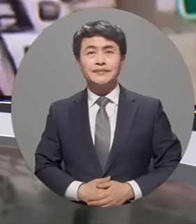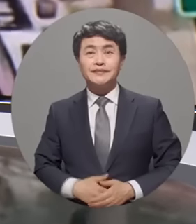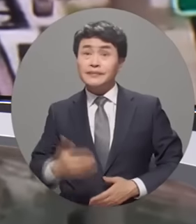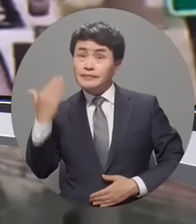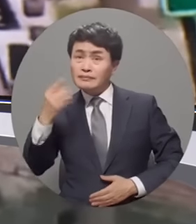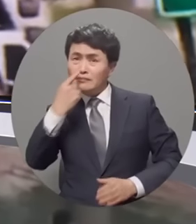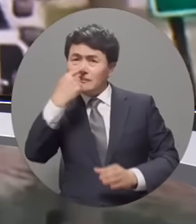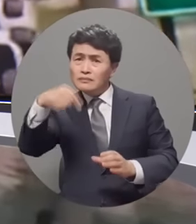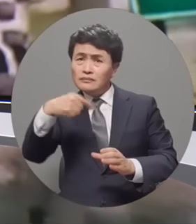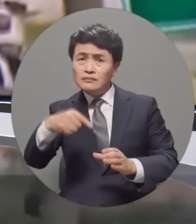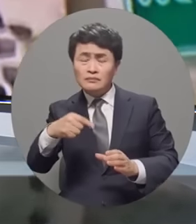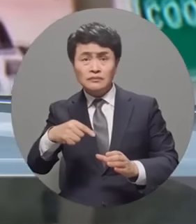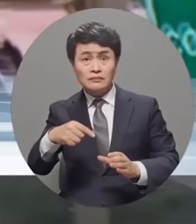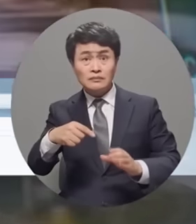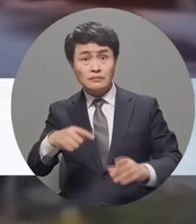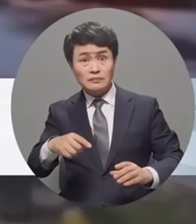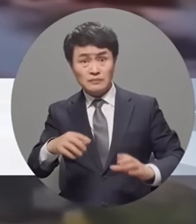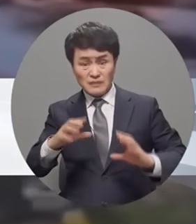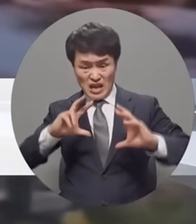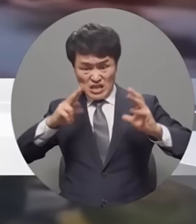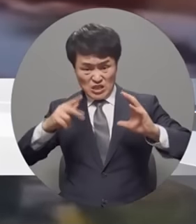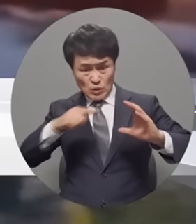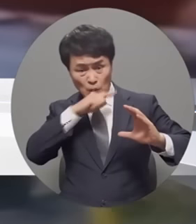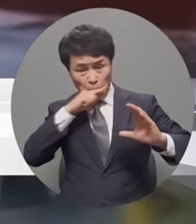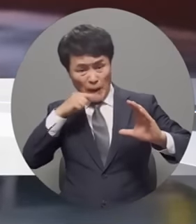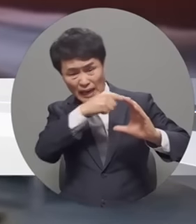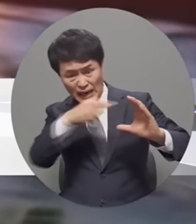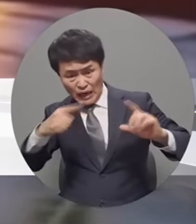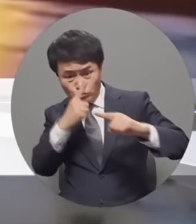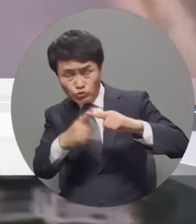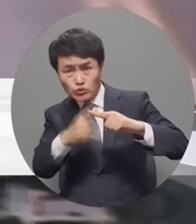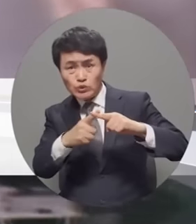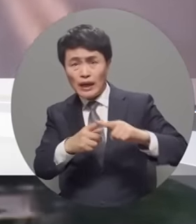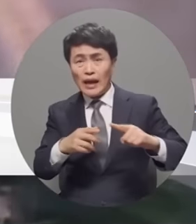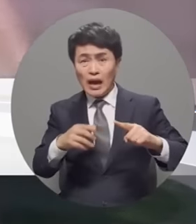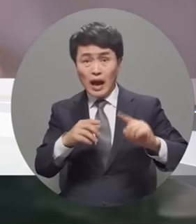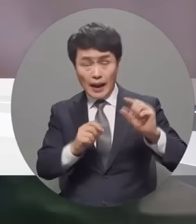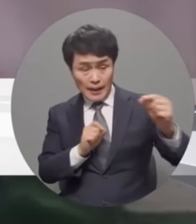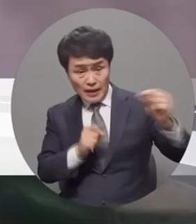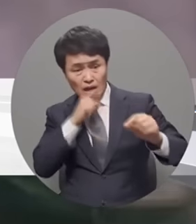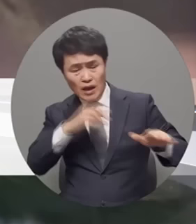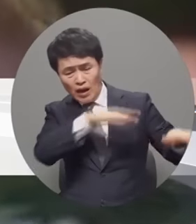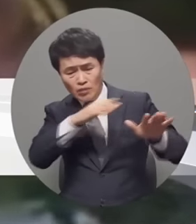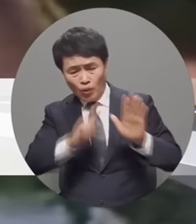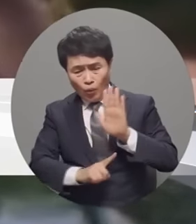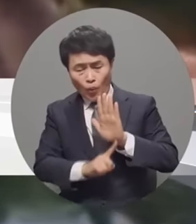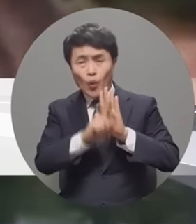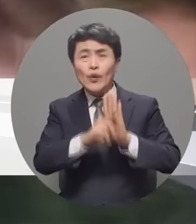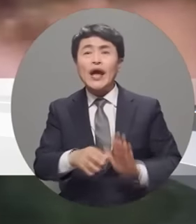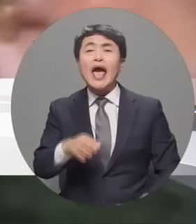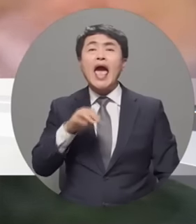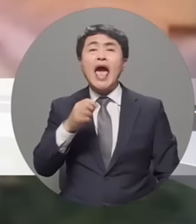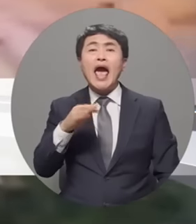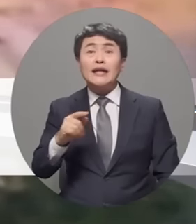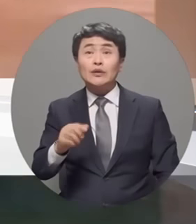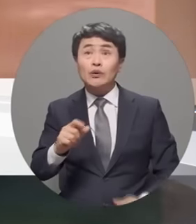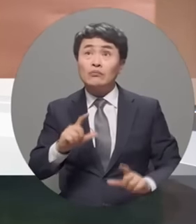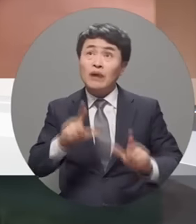최근 브라질에서는 적도 부근의 해수면 온도가 상승하는 엘니뇨 현상으로 인해서 기상이변이 속출하고